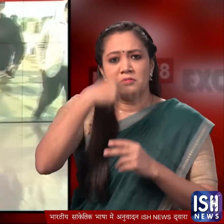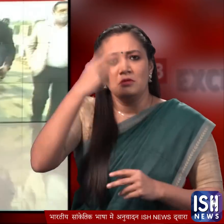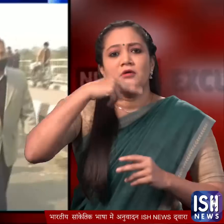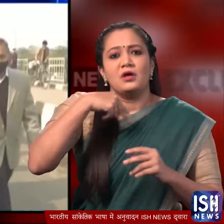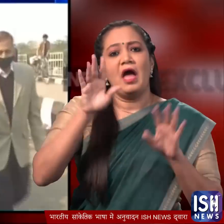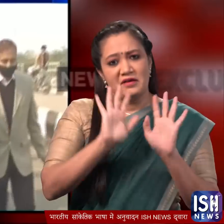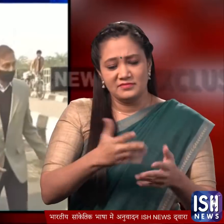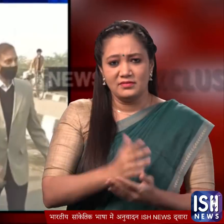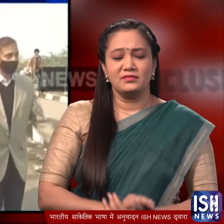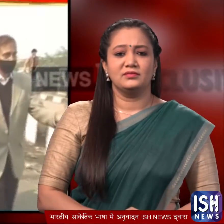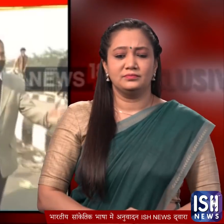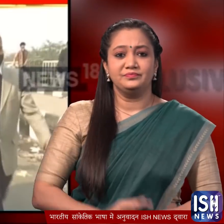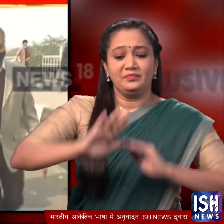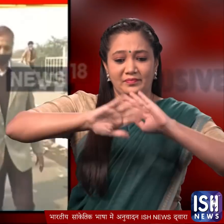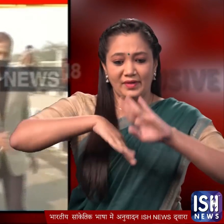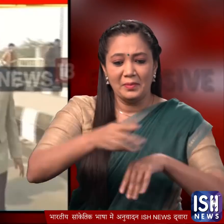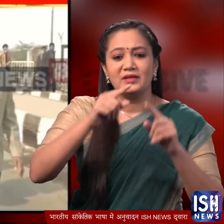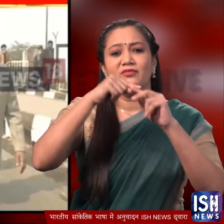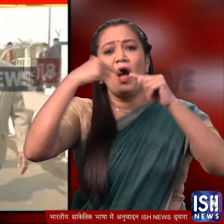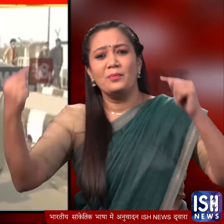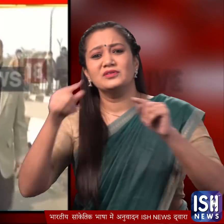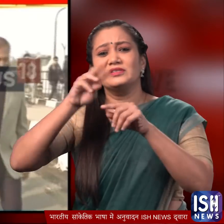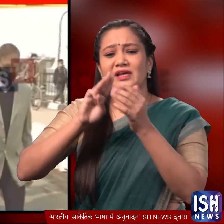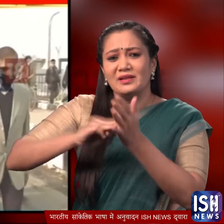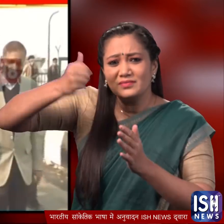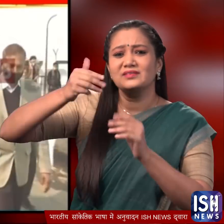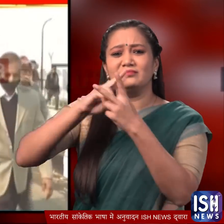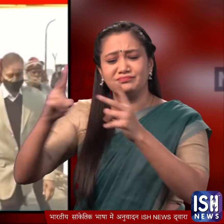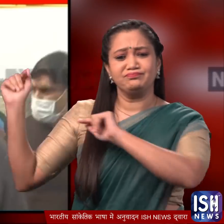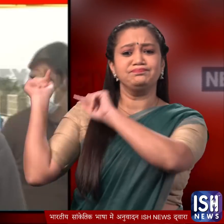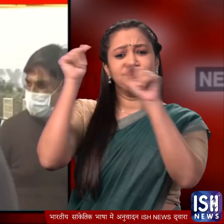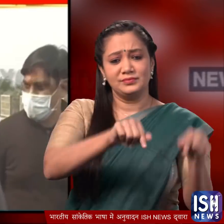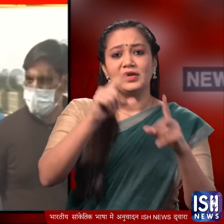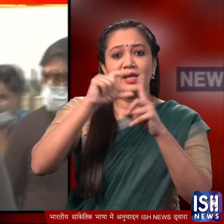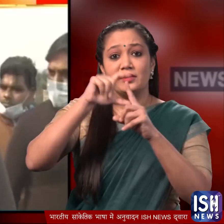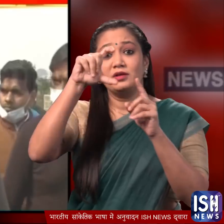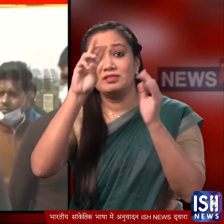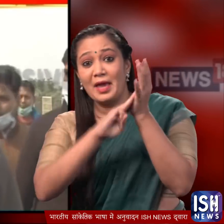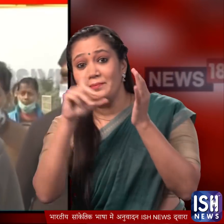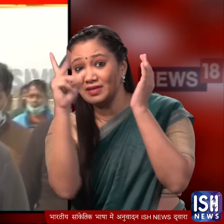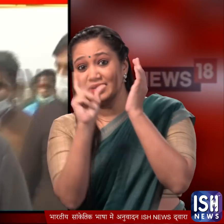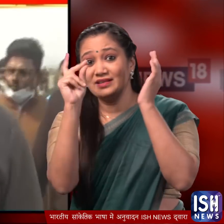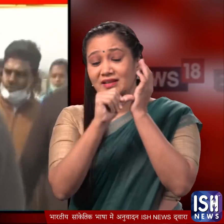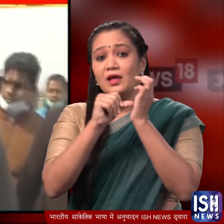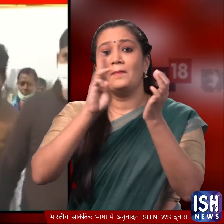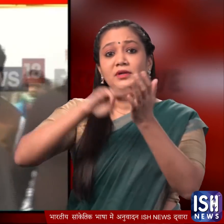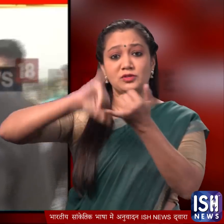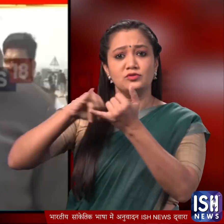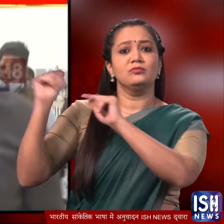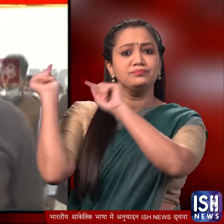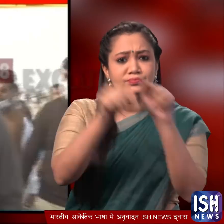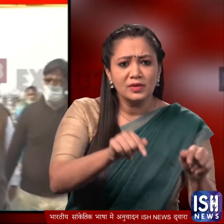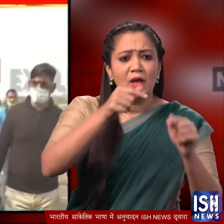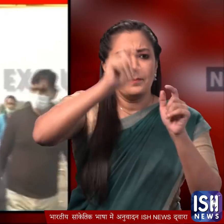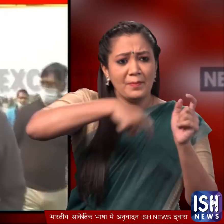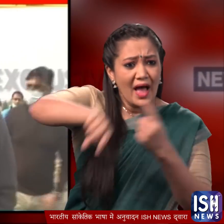थे, जिसके बाद वहां विपक्षी नेताओं का जमघट लगना शुरू हो गया। दिल्ली के डिप्टी सीएम मनीष सिसोदिया तो वहां ये देखने